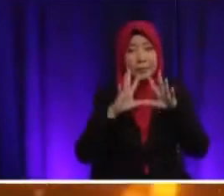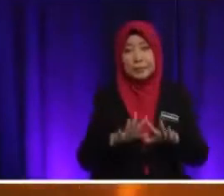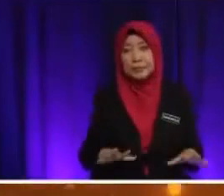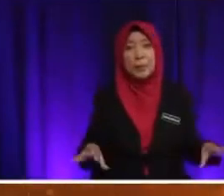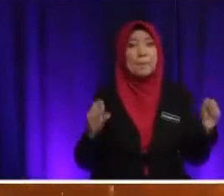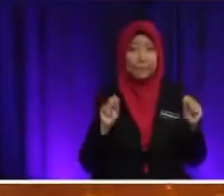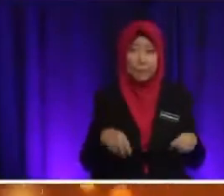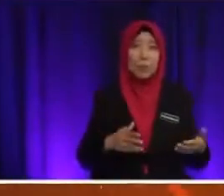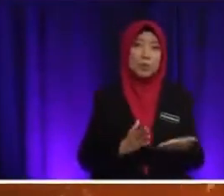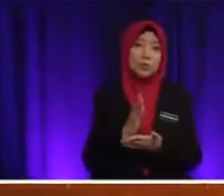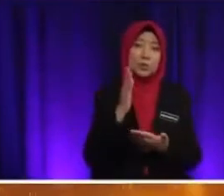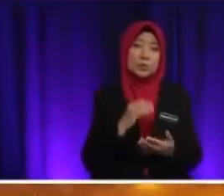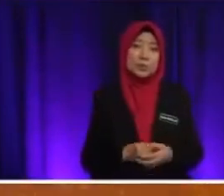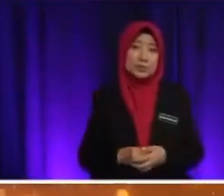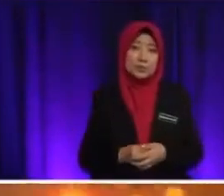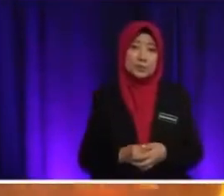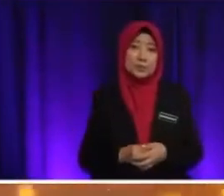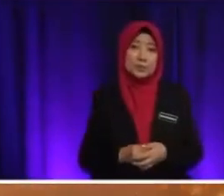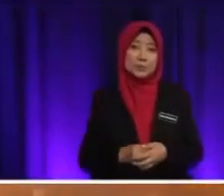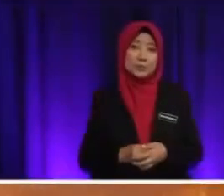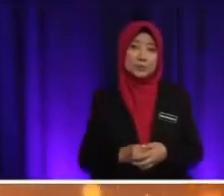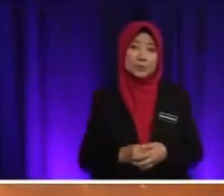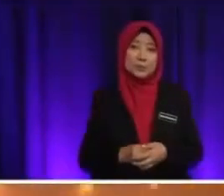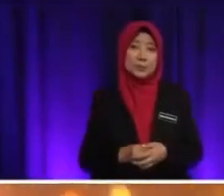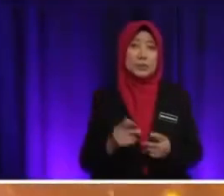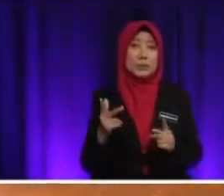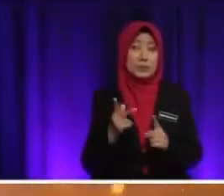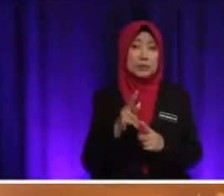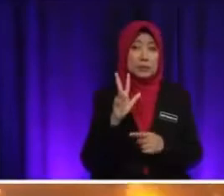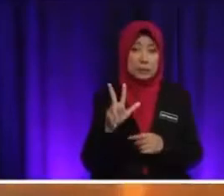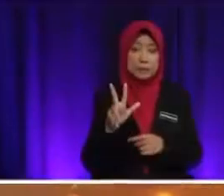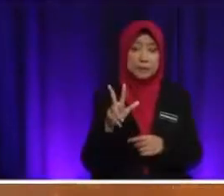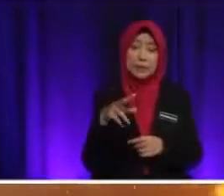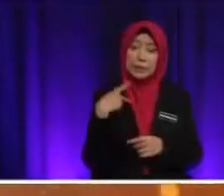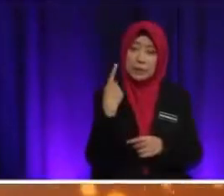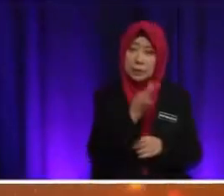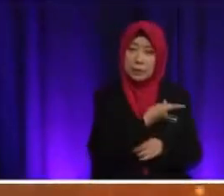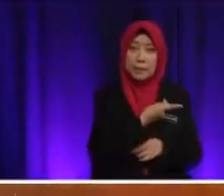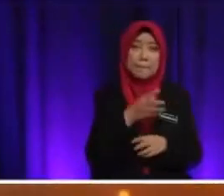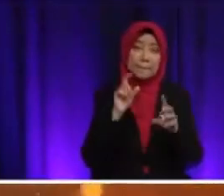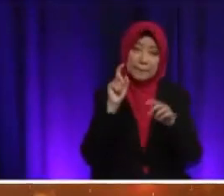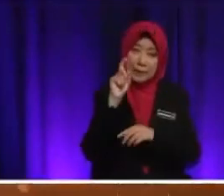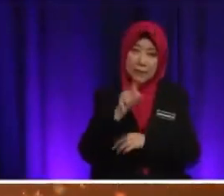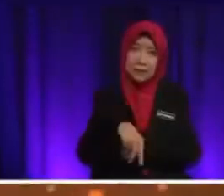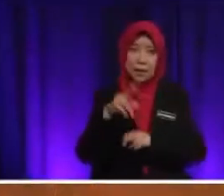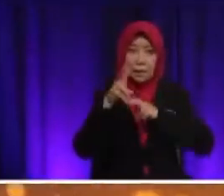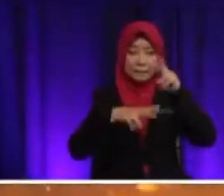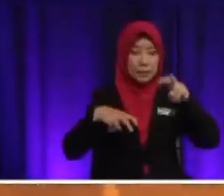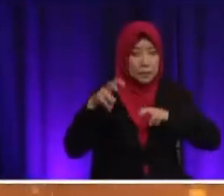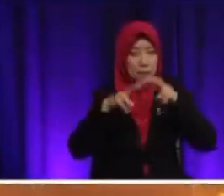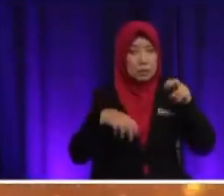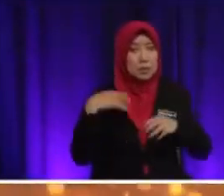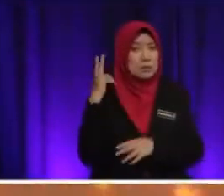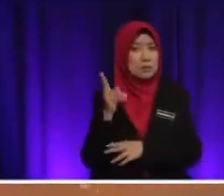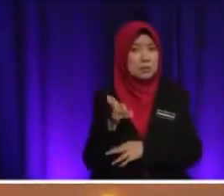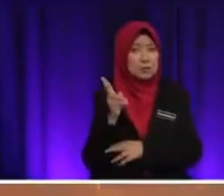teruskan. Kan? Boleh, Ustaz. Okey, kita pergi yang ke seterusnya. Yang ketiga. Kita hendaklah mengkaji dan menyelidiki sejarah